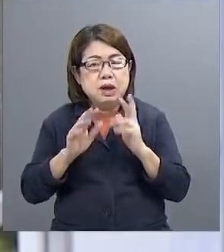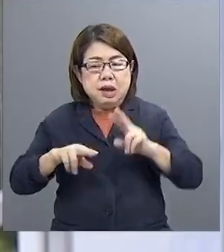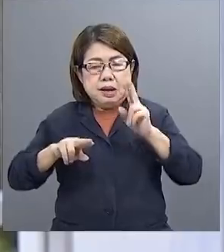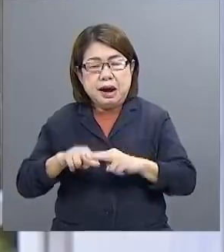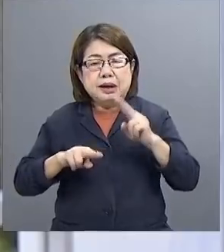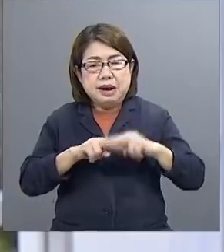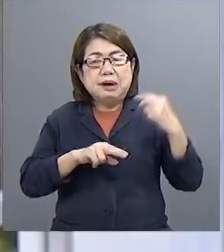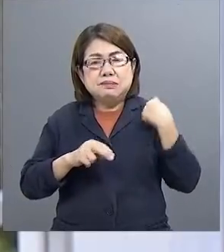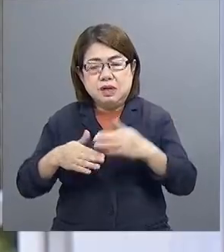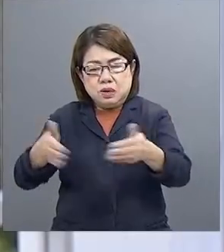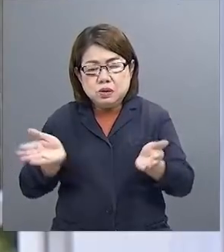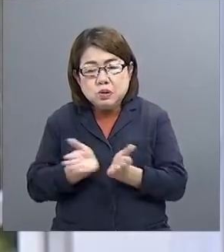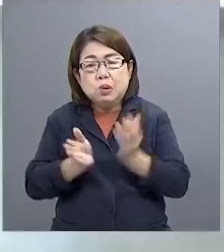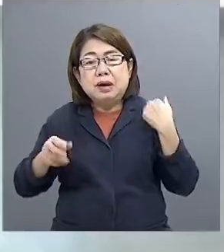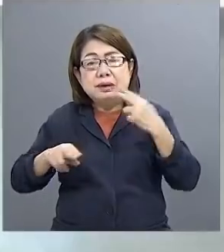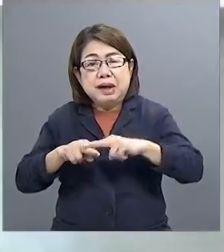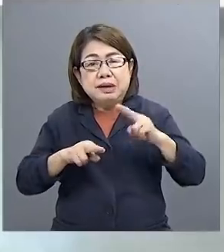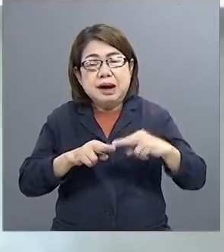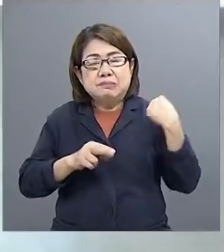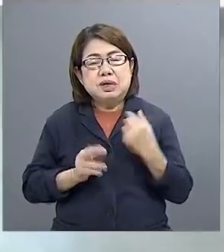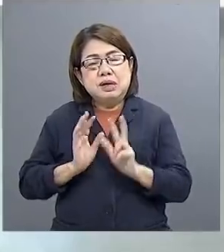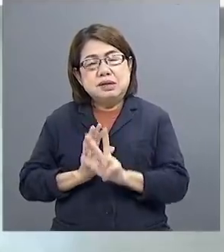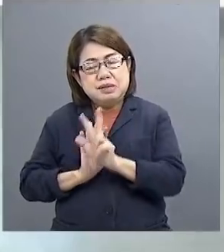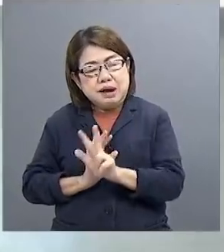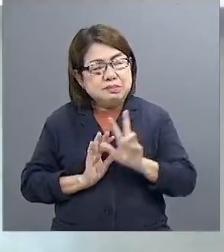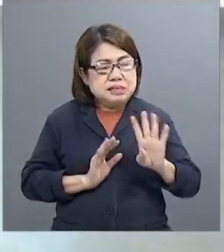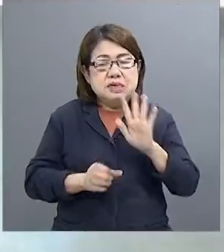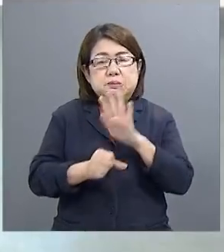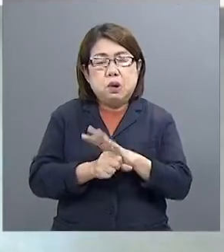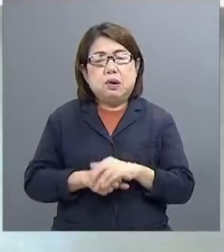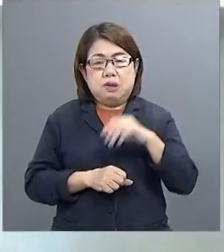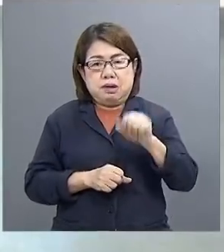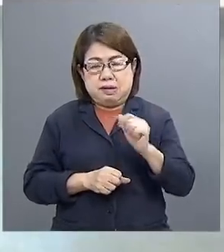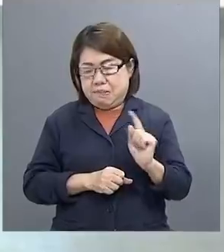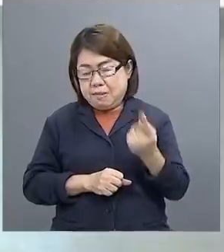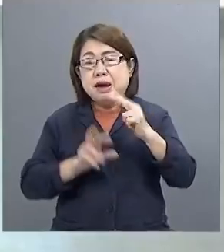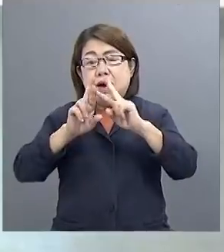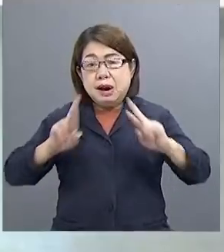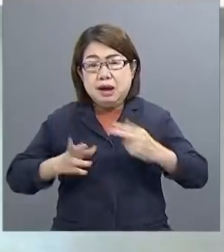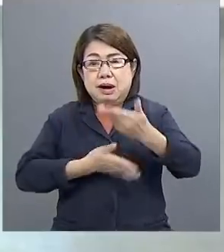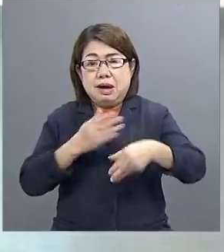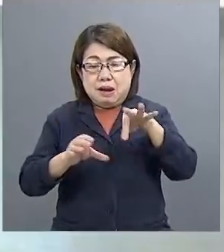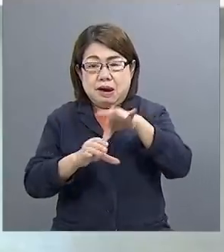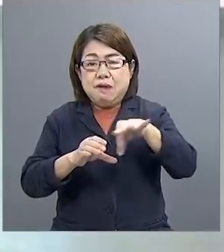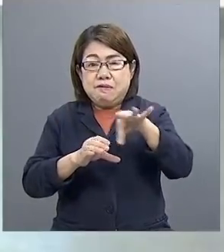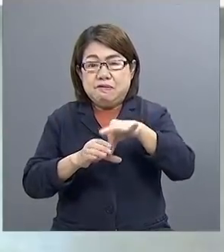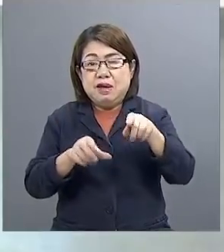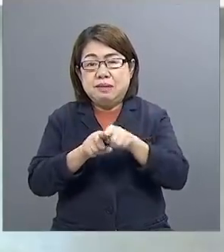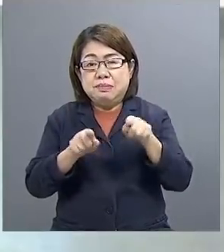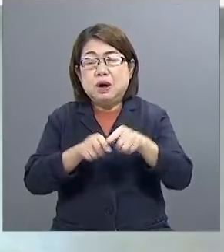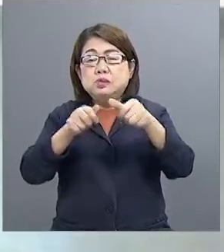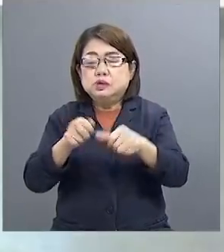ว่ากับไปกันนะคะจากนี้ไปดูอีกหนึ่งร้านไปร้านกาแฟเหมือนกันนะคะอยู่ที่จะกั่วป่าจังหวัดพังงา